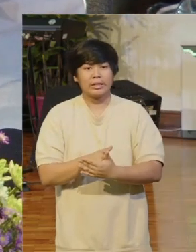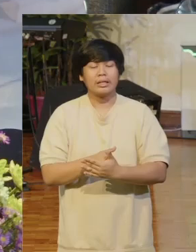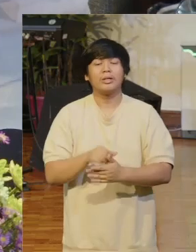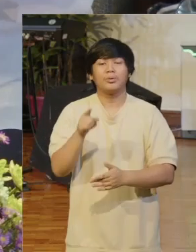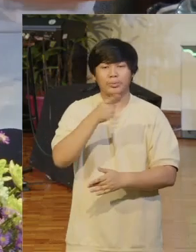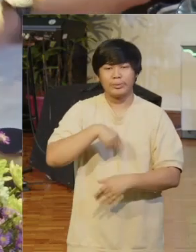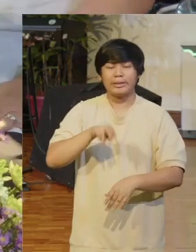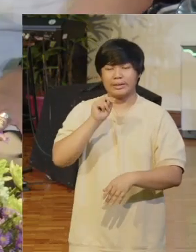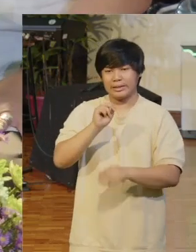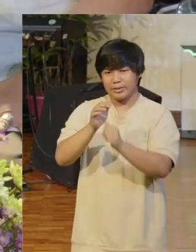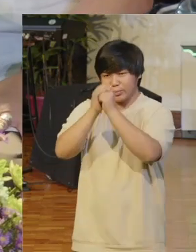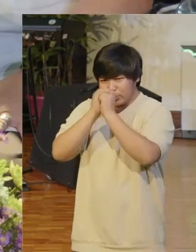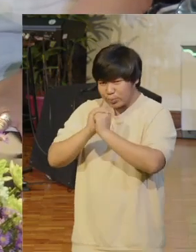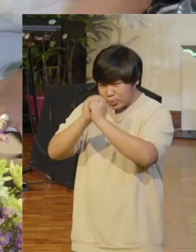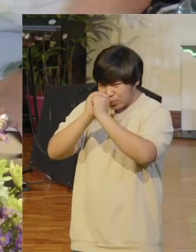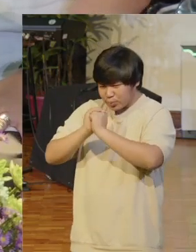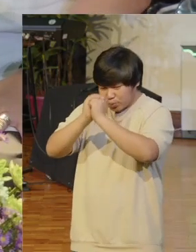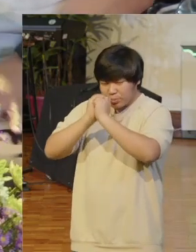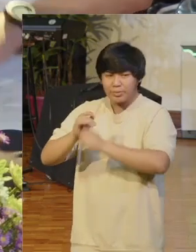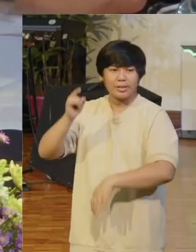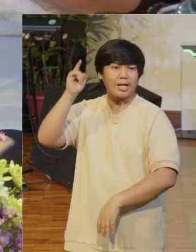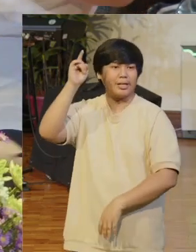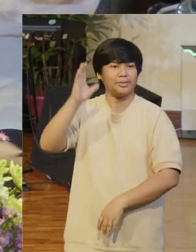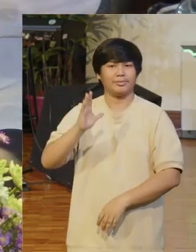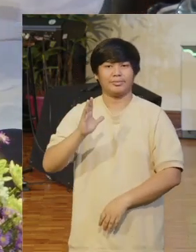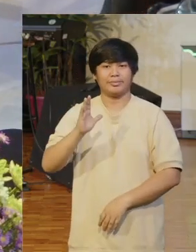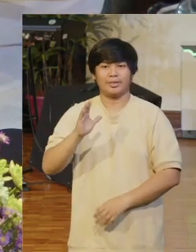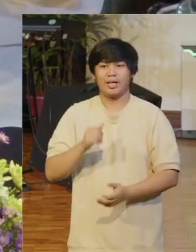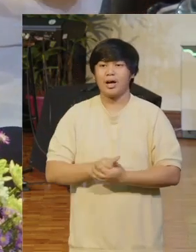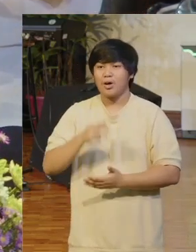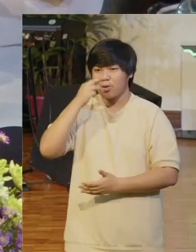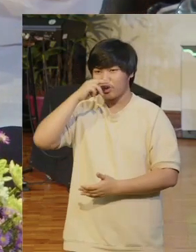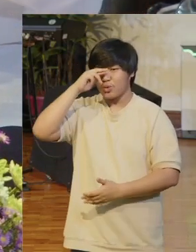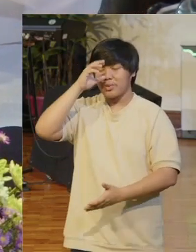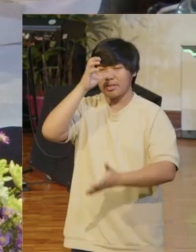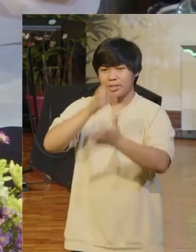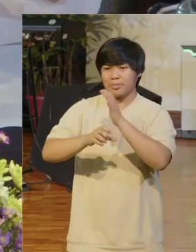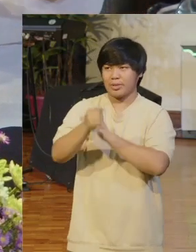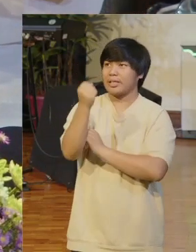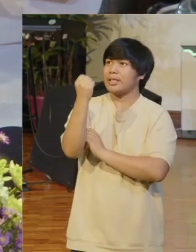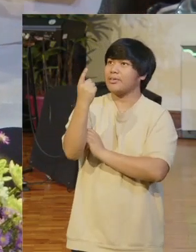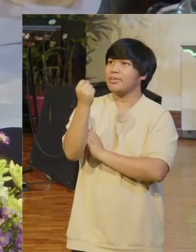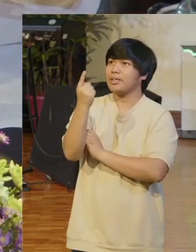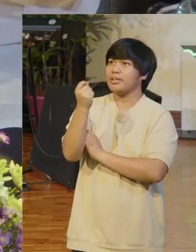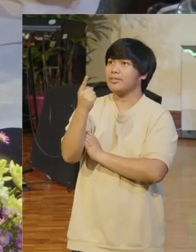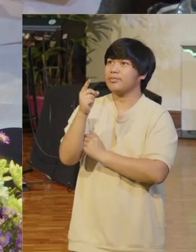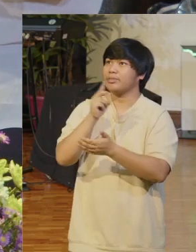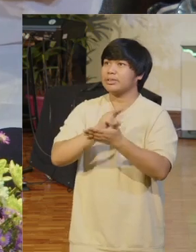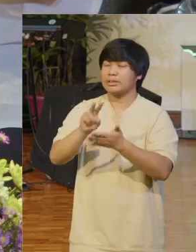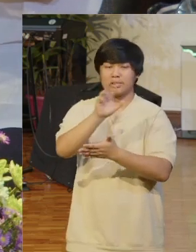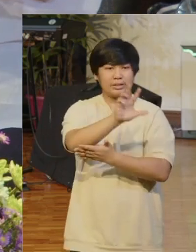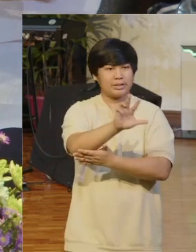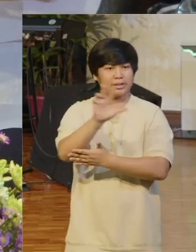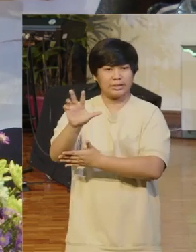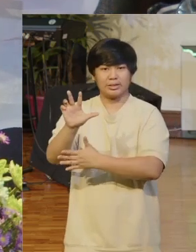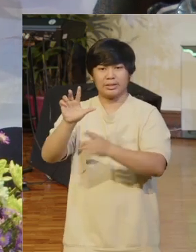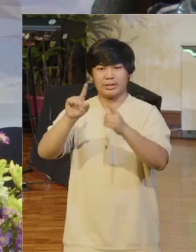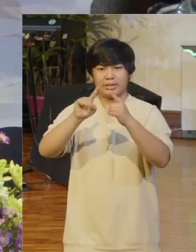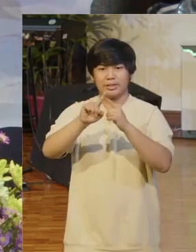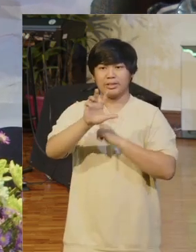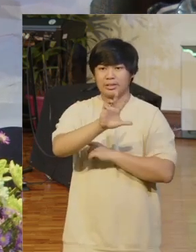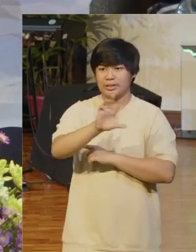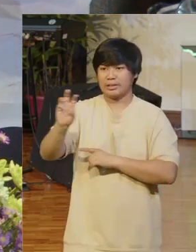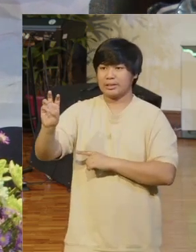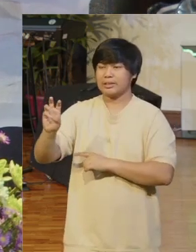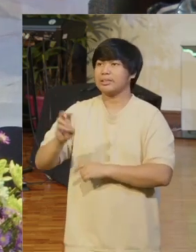ng buong lakas. Sabi sa Romans chapter 11, verses